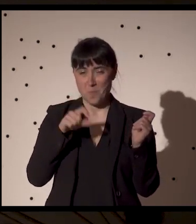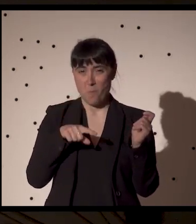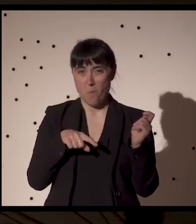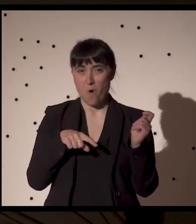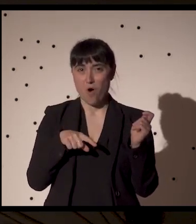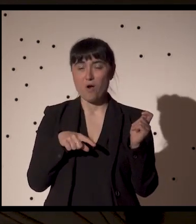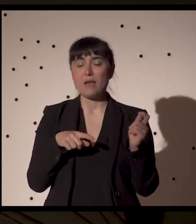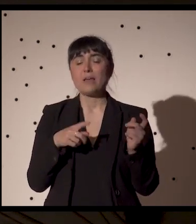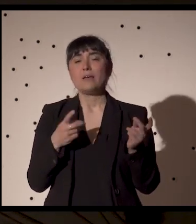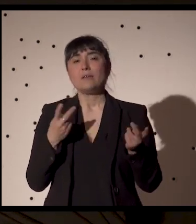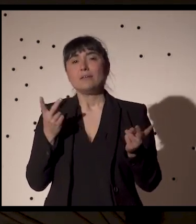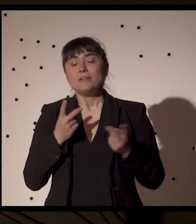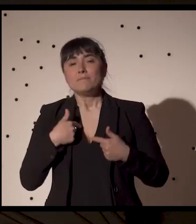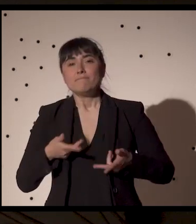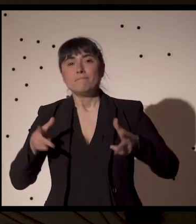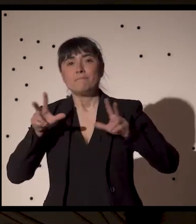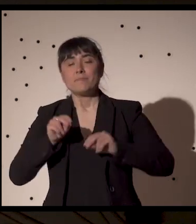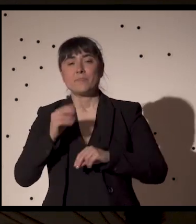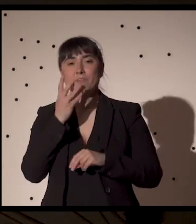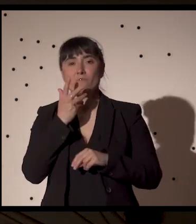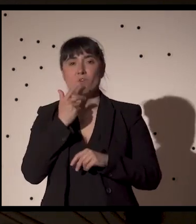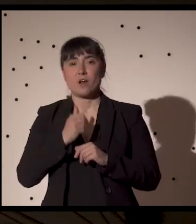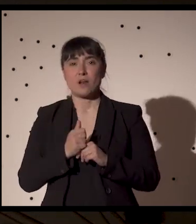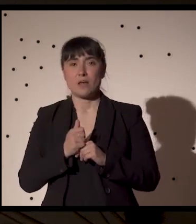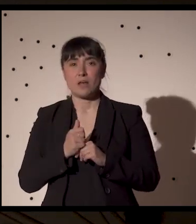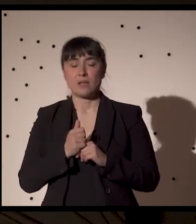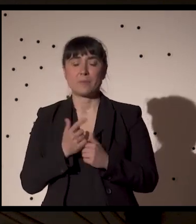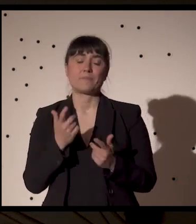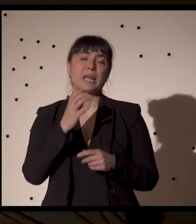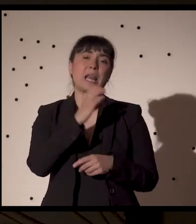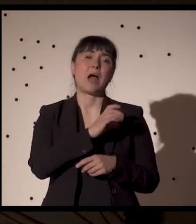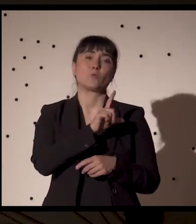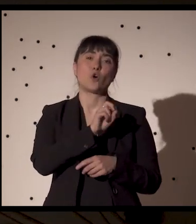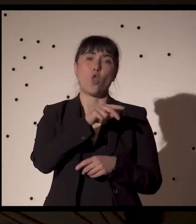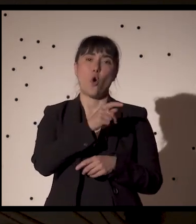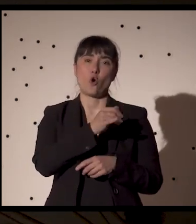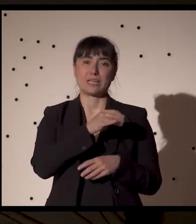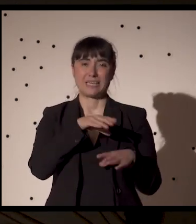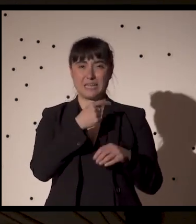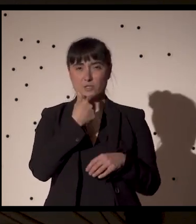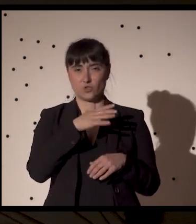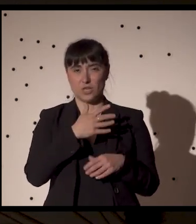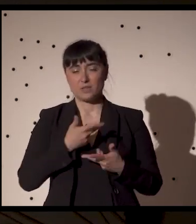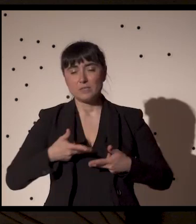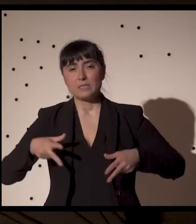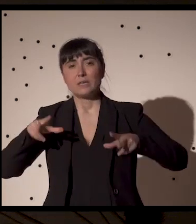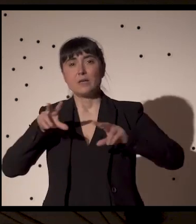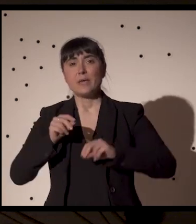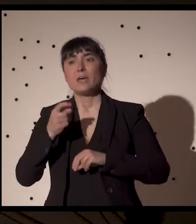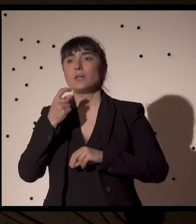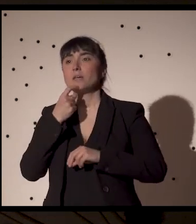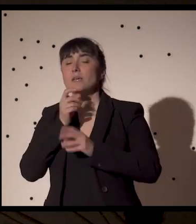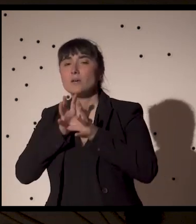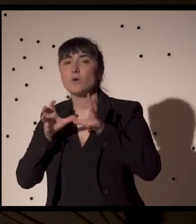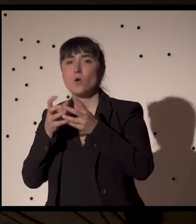solo che ho citato in apertura e oltre a Claudio Longhi ma anche tutto l'organico di direzione e di